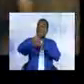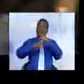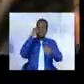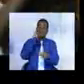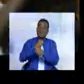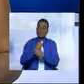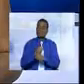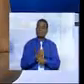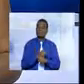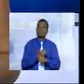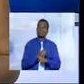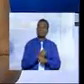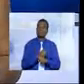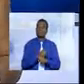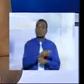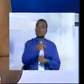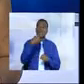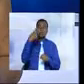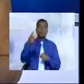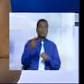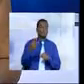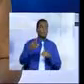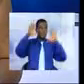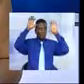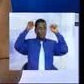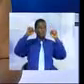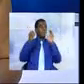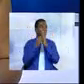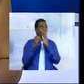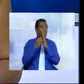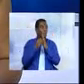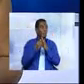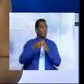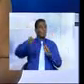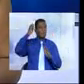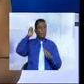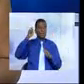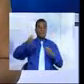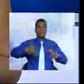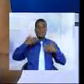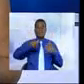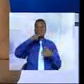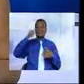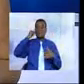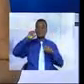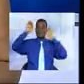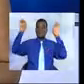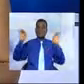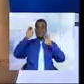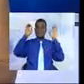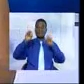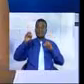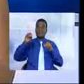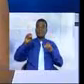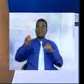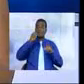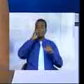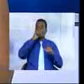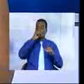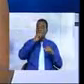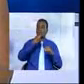Baoulé. Et vous allez le voir, le président Alassane Ouattara était heureux hier d'inaugurer la station d'eau de la